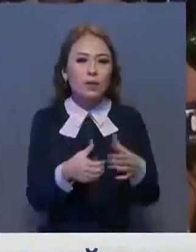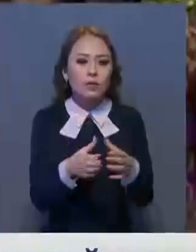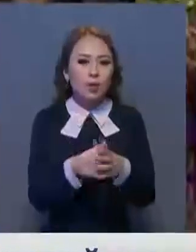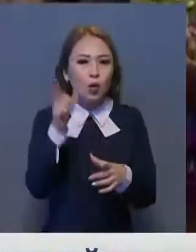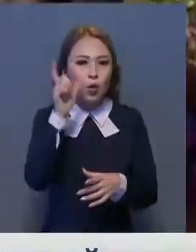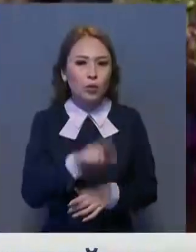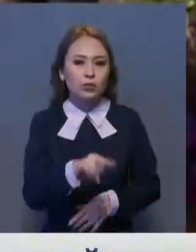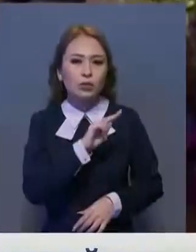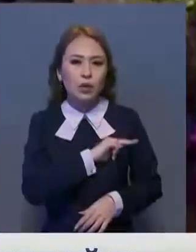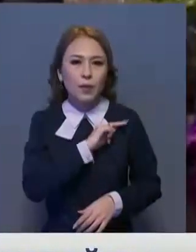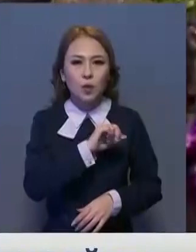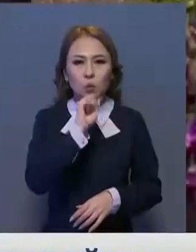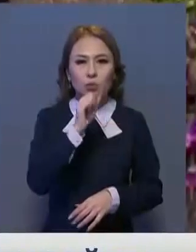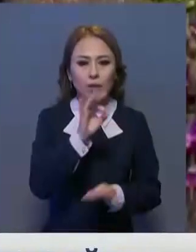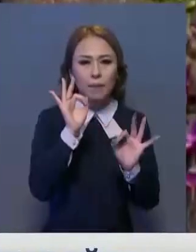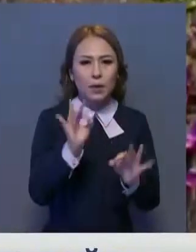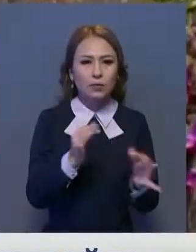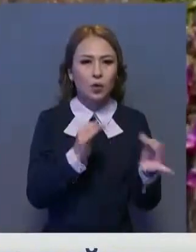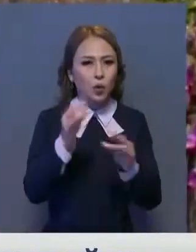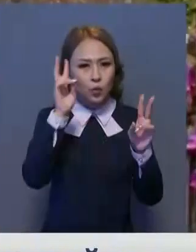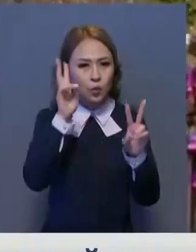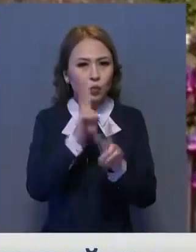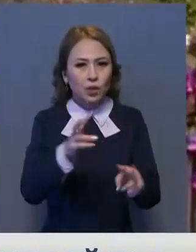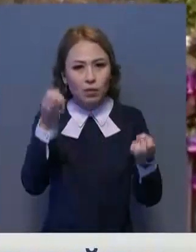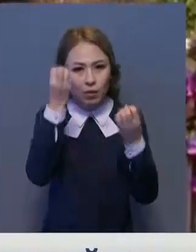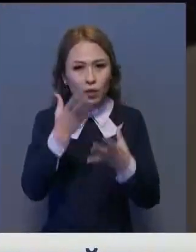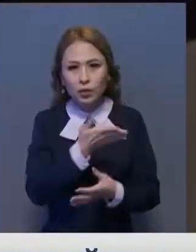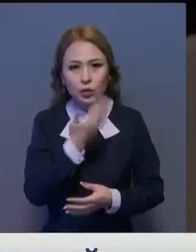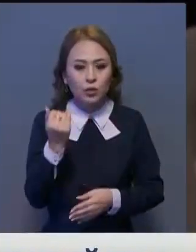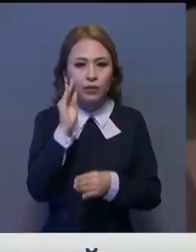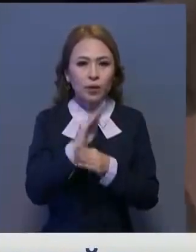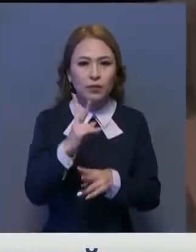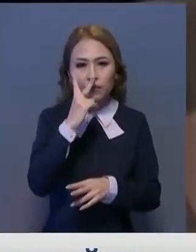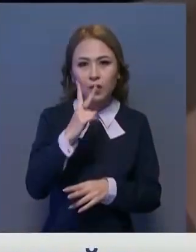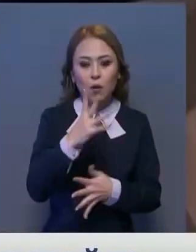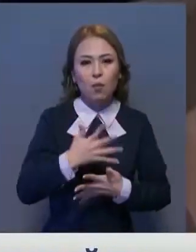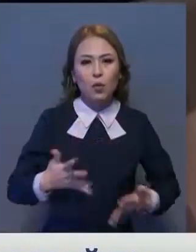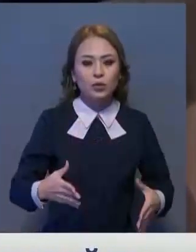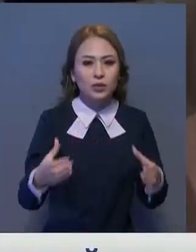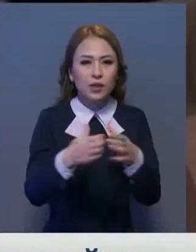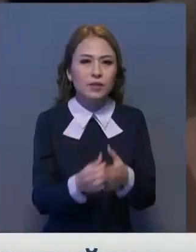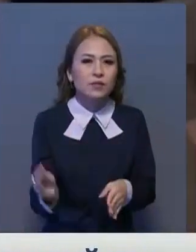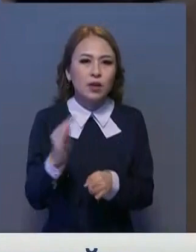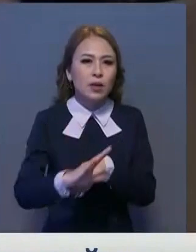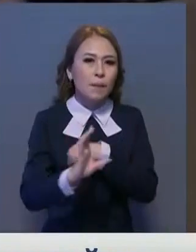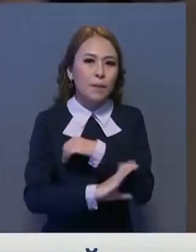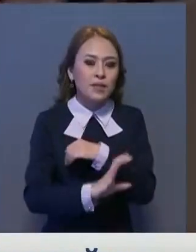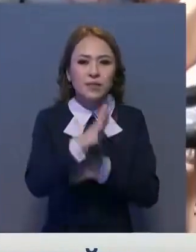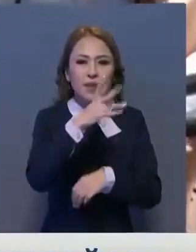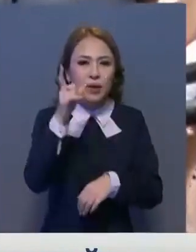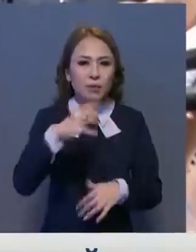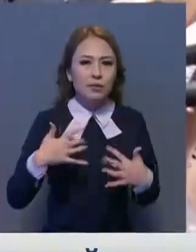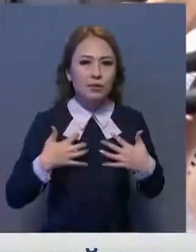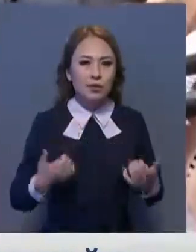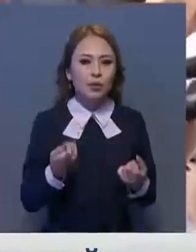харизмадан жұрдай, журналистермен жөнді сөйлесе алмайды дейді. Көбіне оның сырт келбетіне сын айтылып жатады. Соңғы кезде темір фраудың